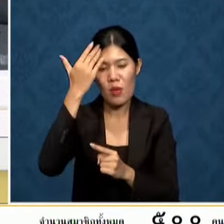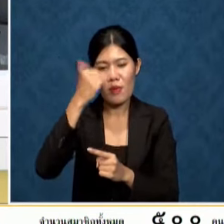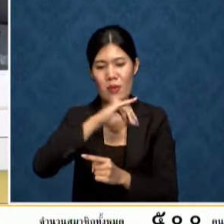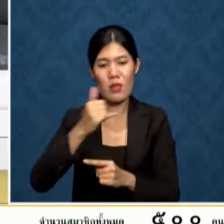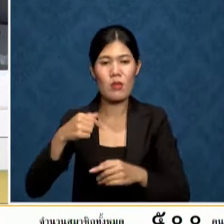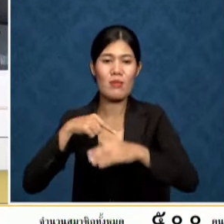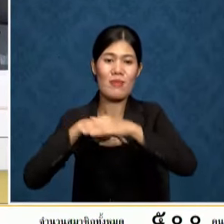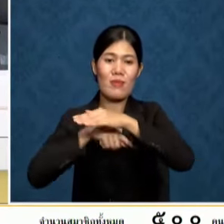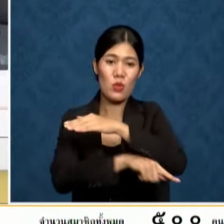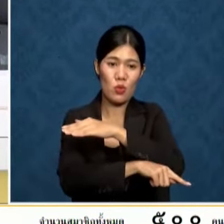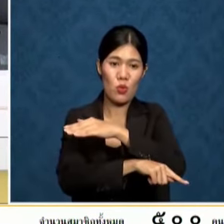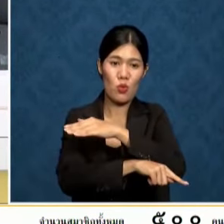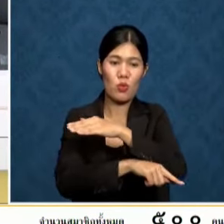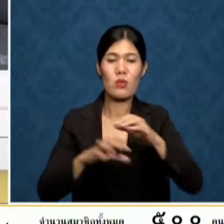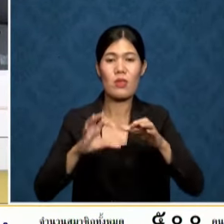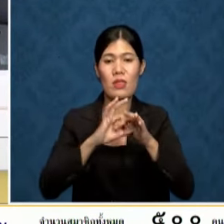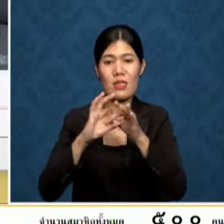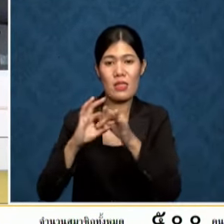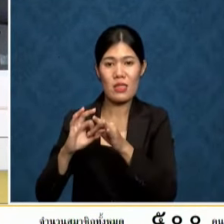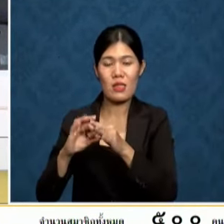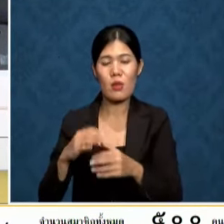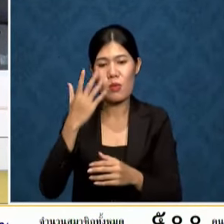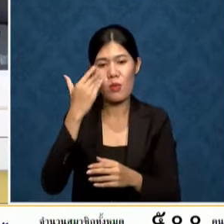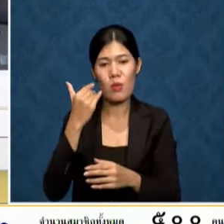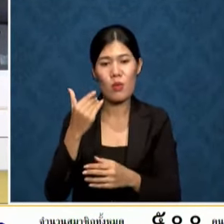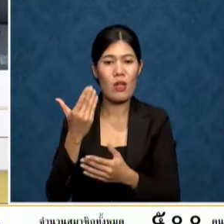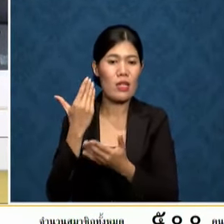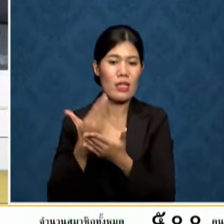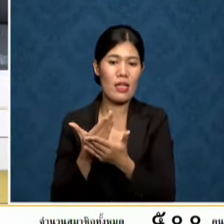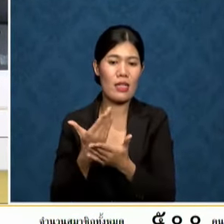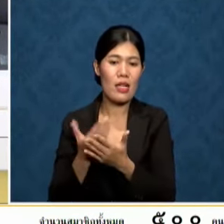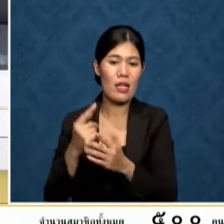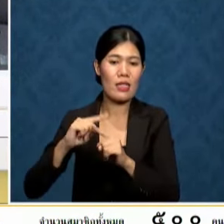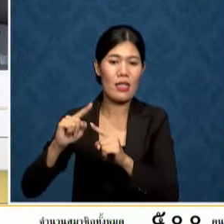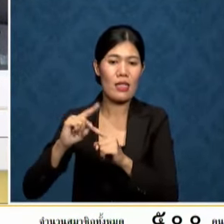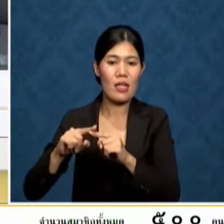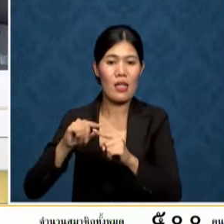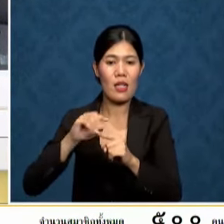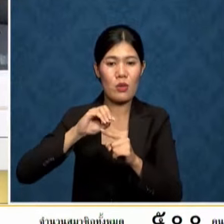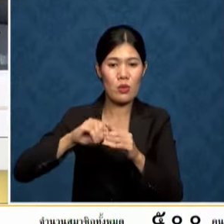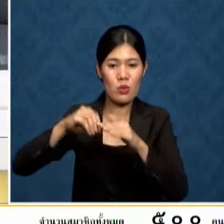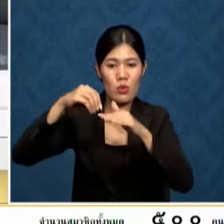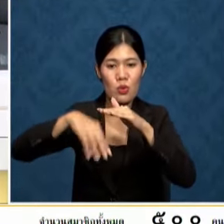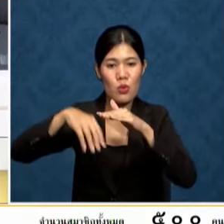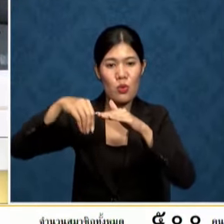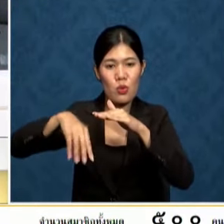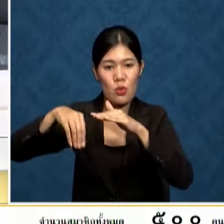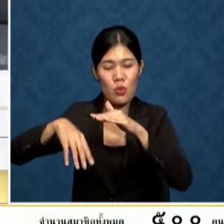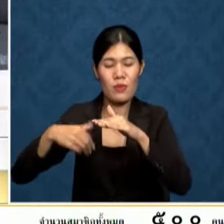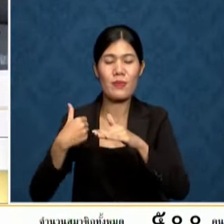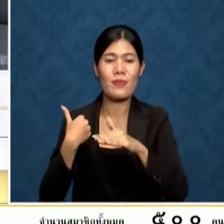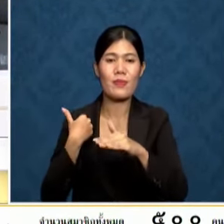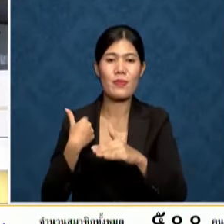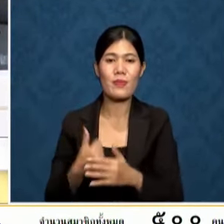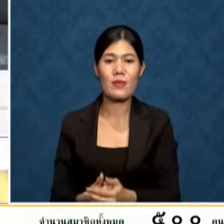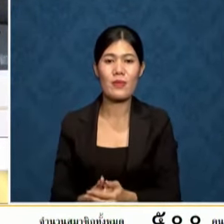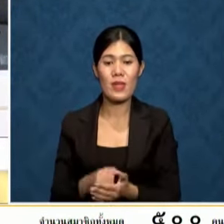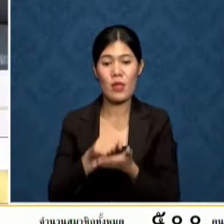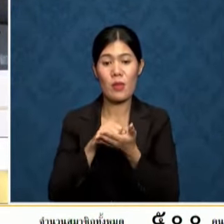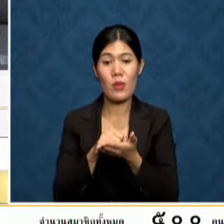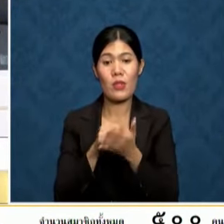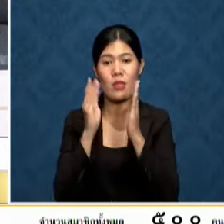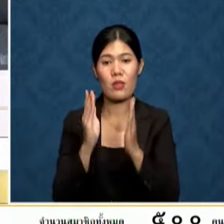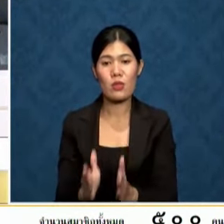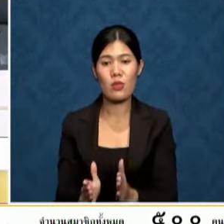คอร์รัปชันในการที่จะเกิดการรั่วไหลของงบประมาณและระบบนี้ยังจะสามารถให้บริการกับประชาชนได้ 24ช่วโมง